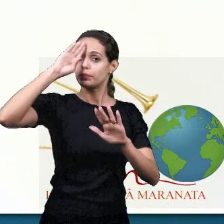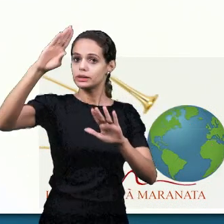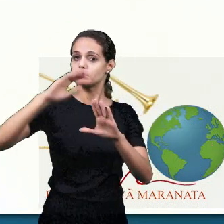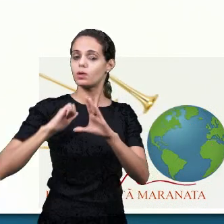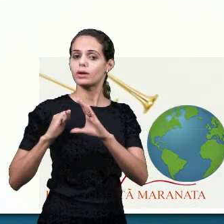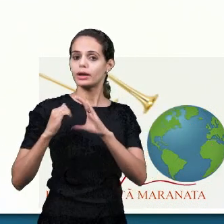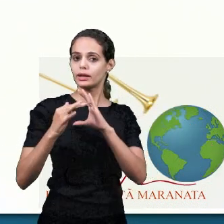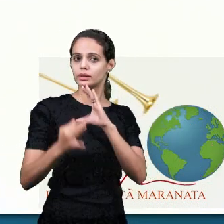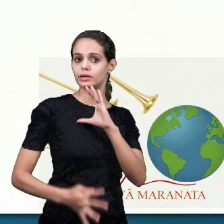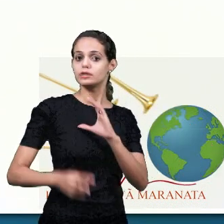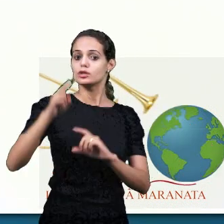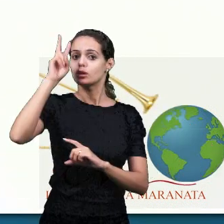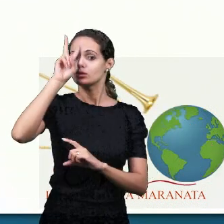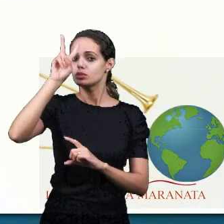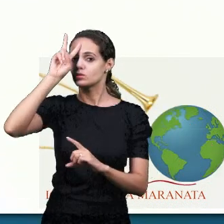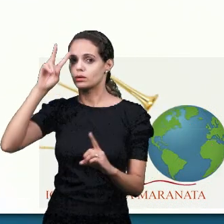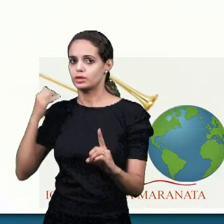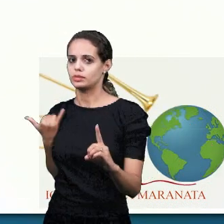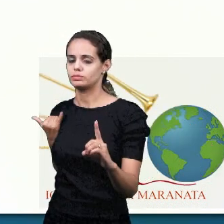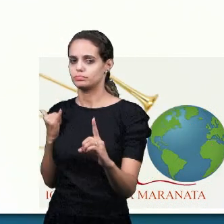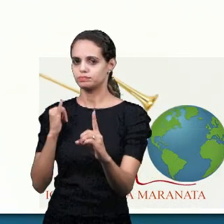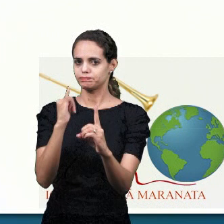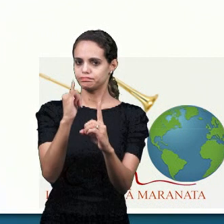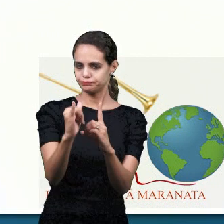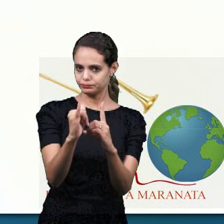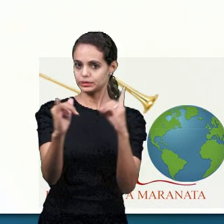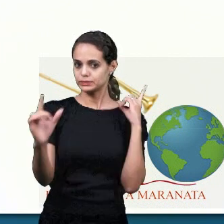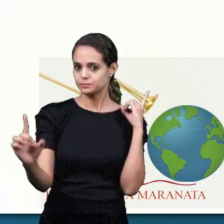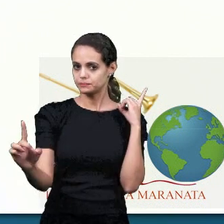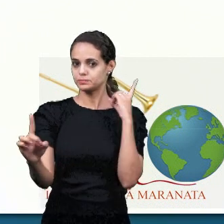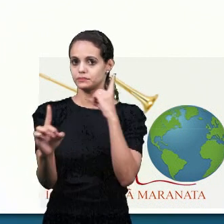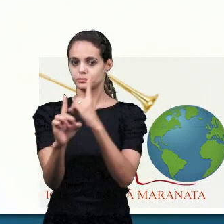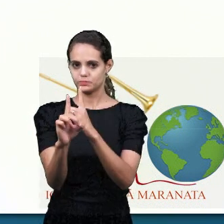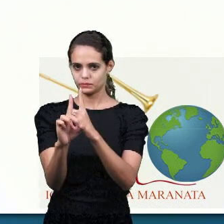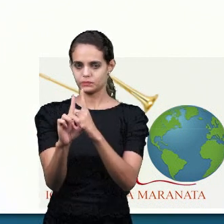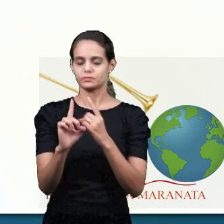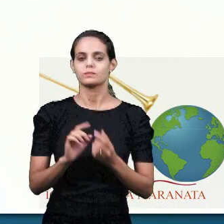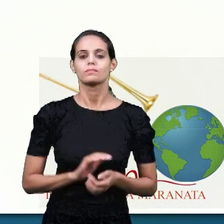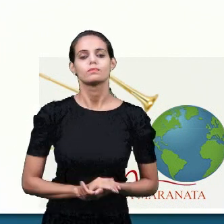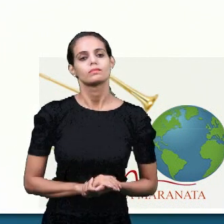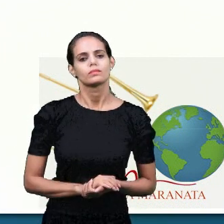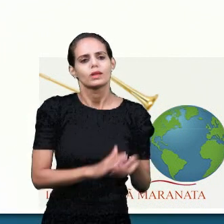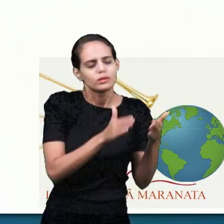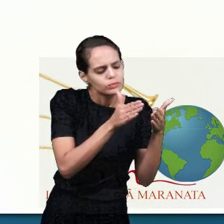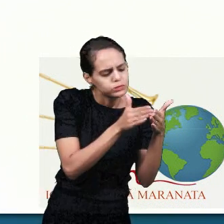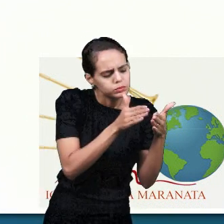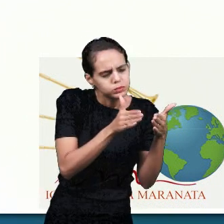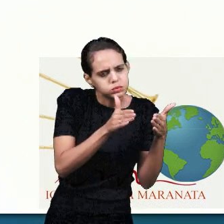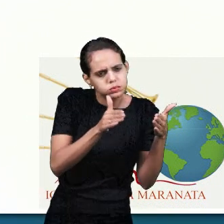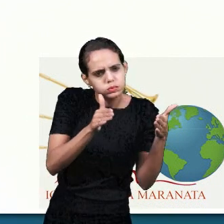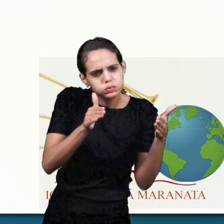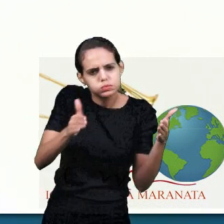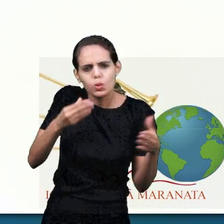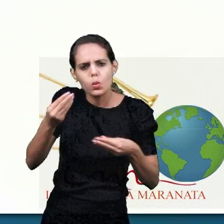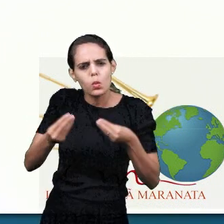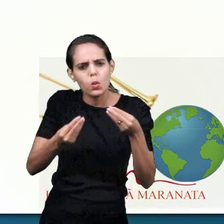Voici une affirmation, une présentation de notre ligne d'études à partir de cette semaine